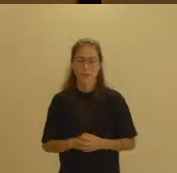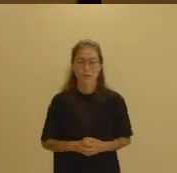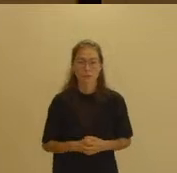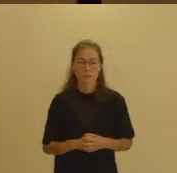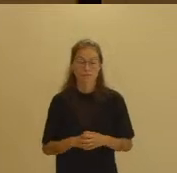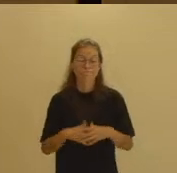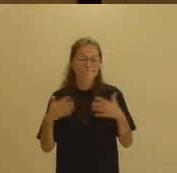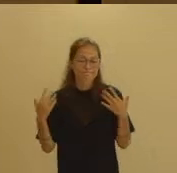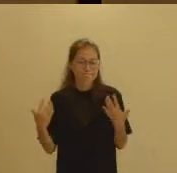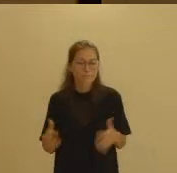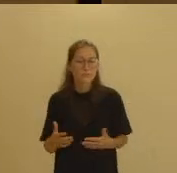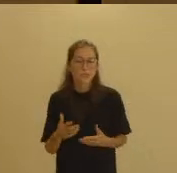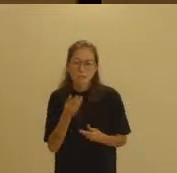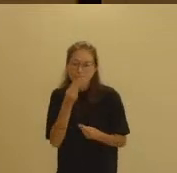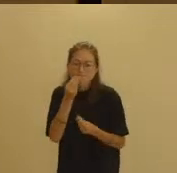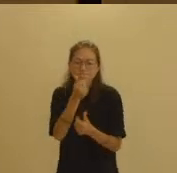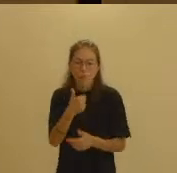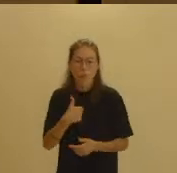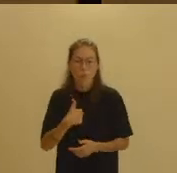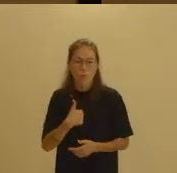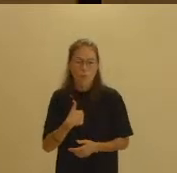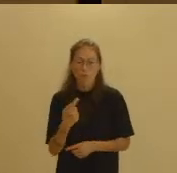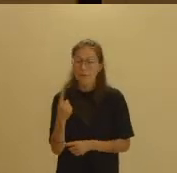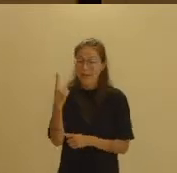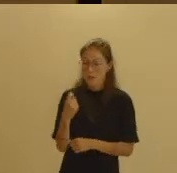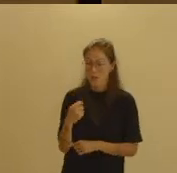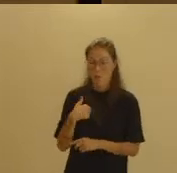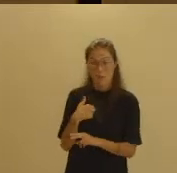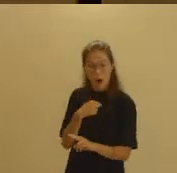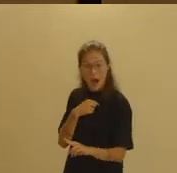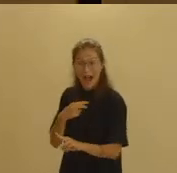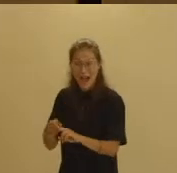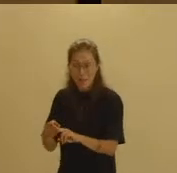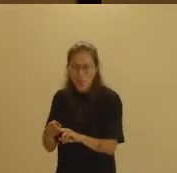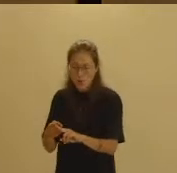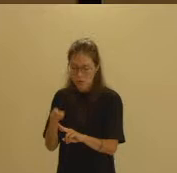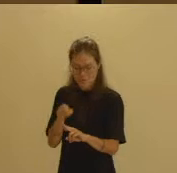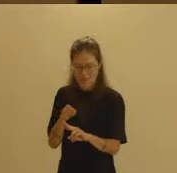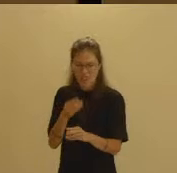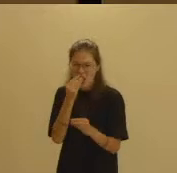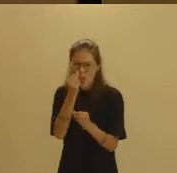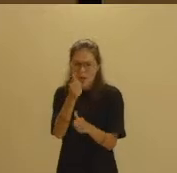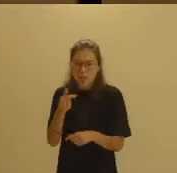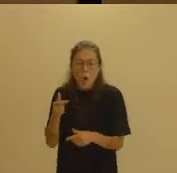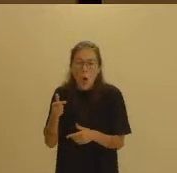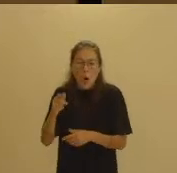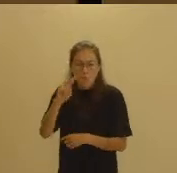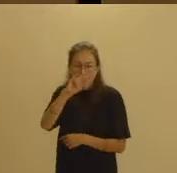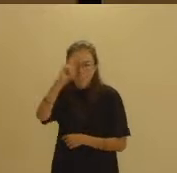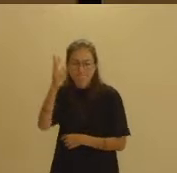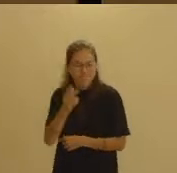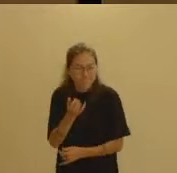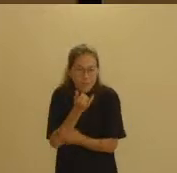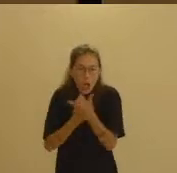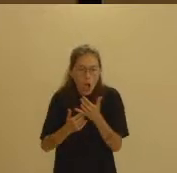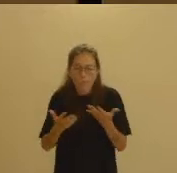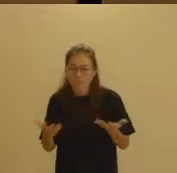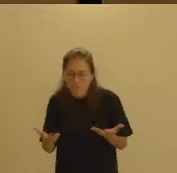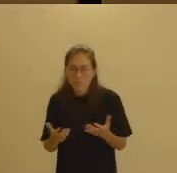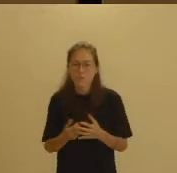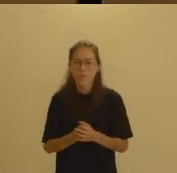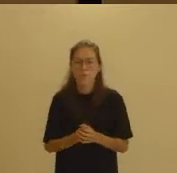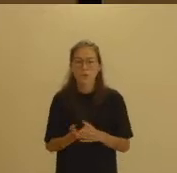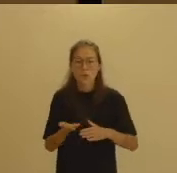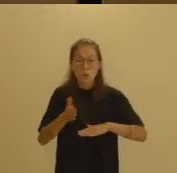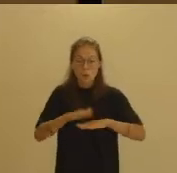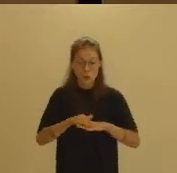Manifestement, les propos que j'ai tenus en réponse à une question posée ont été mal compris ou mal interprétés. Ils ont fait l'objet d'un courrier